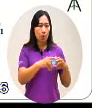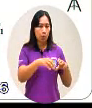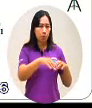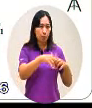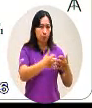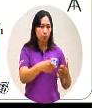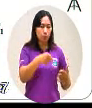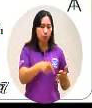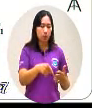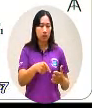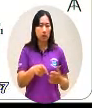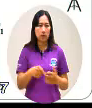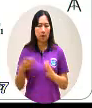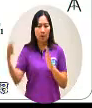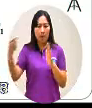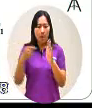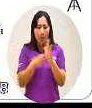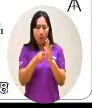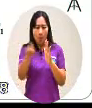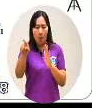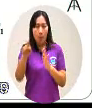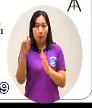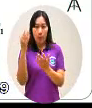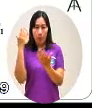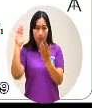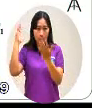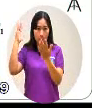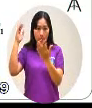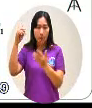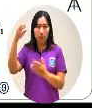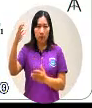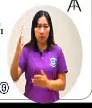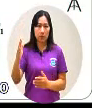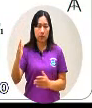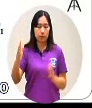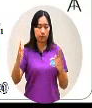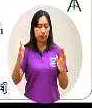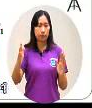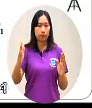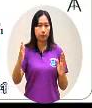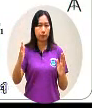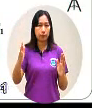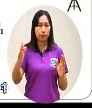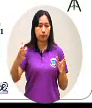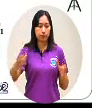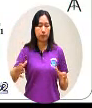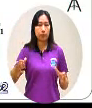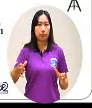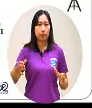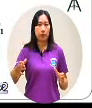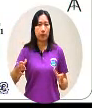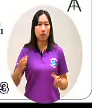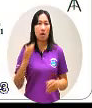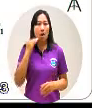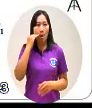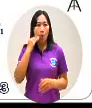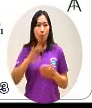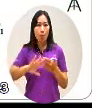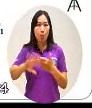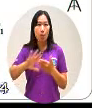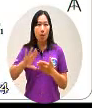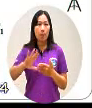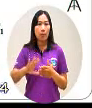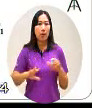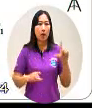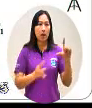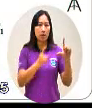射镜伫遮。这个咱的工厂那是伫一点哈，伫外面。这个 L1 甲 L2 这个范围